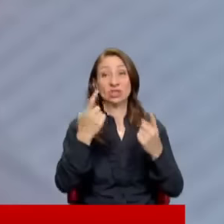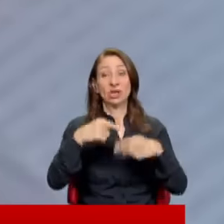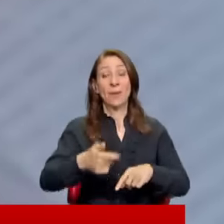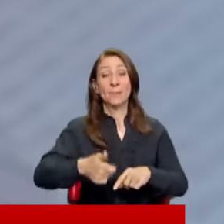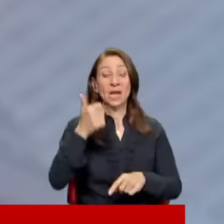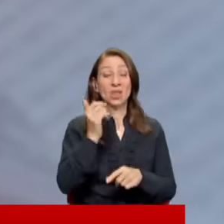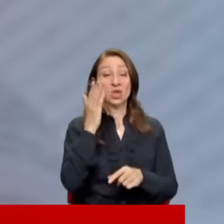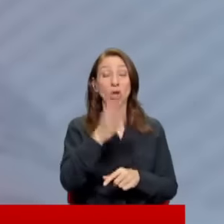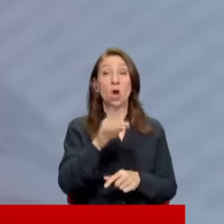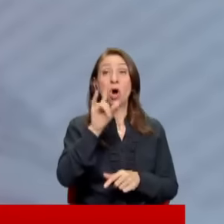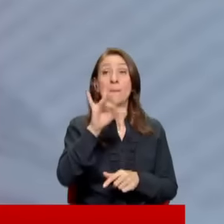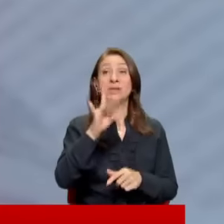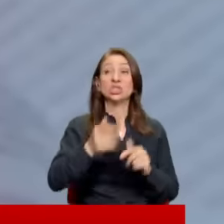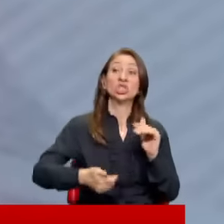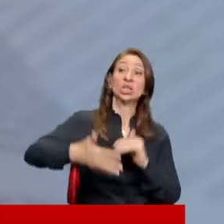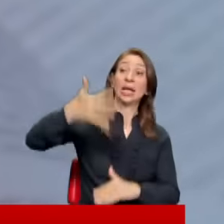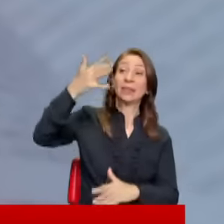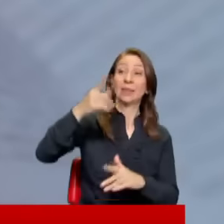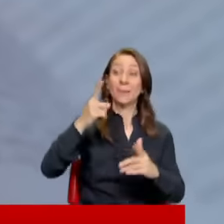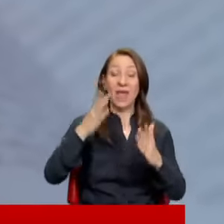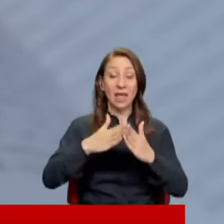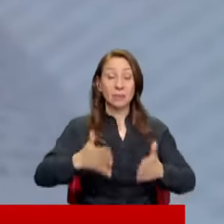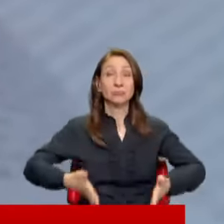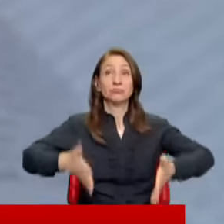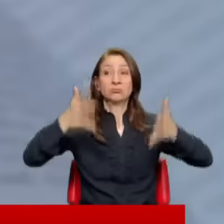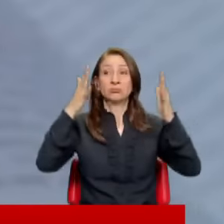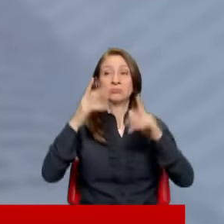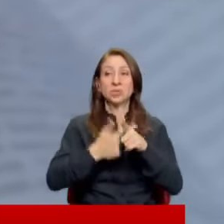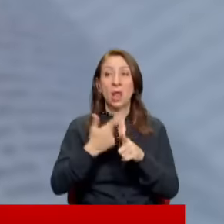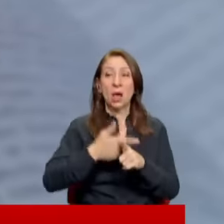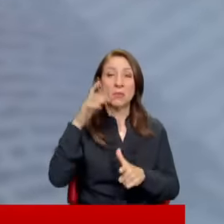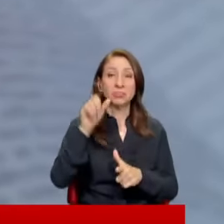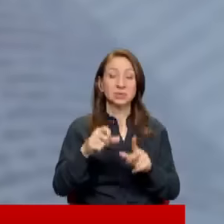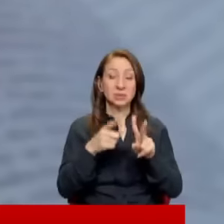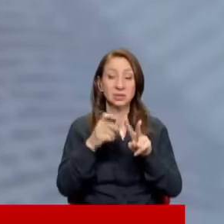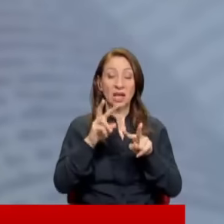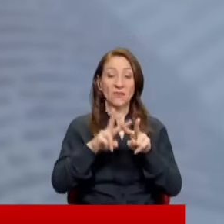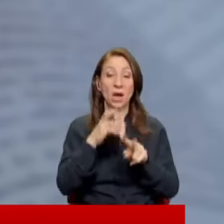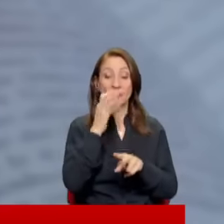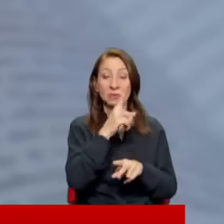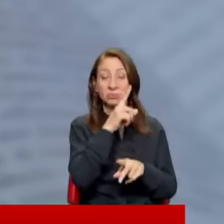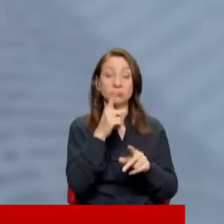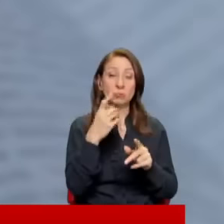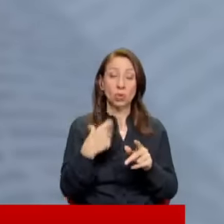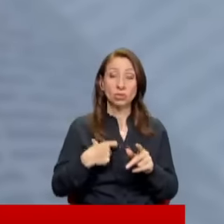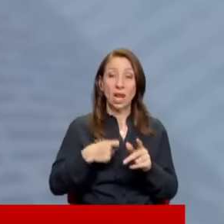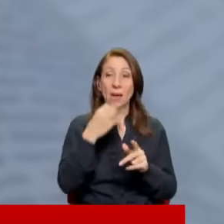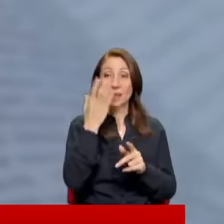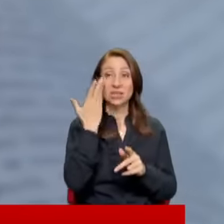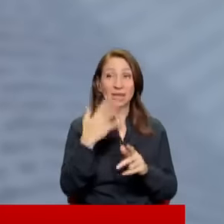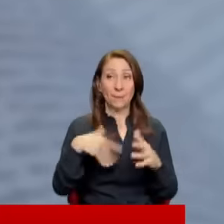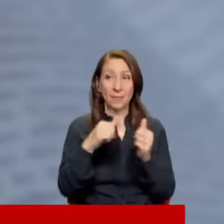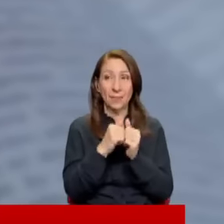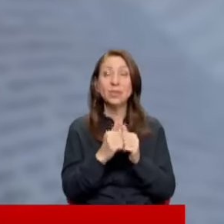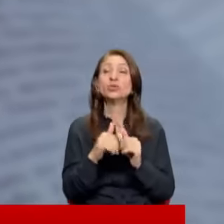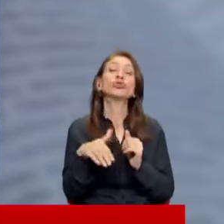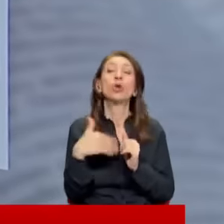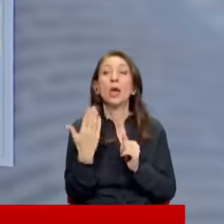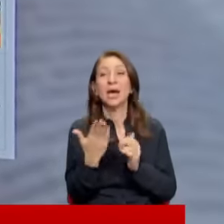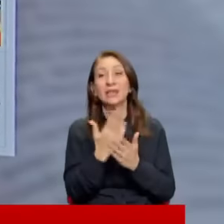Bakanlığı gitti 15 katlı bir gökdelen kiraladı nav Haber'den berel ötkan o özel haberini izledik hep birlikte